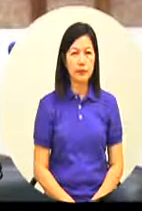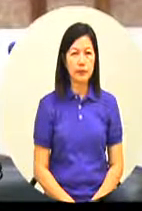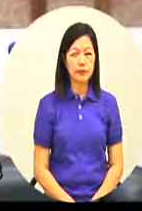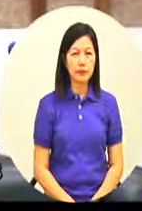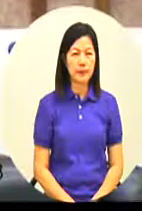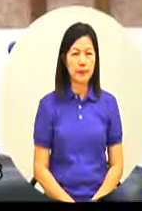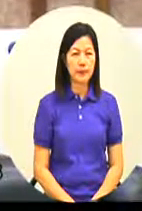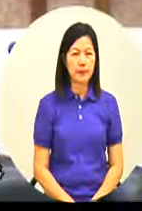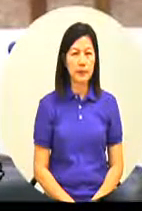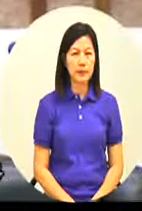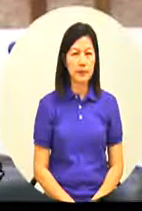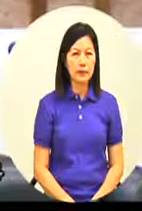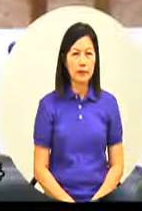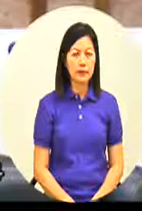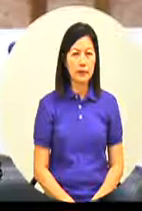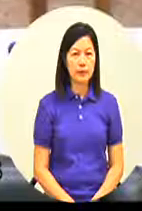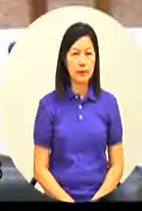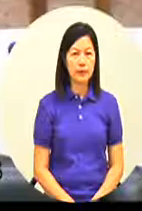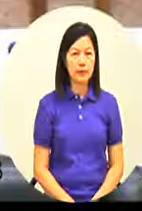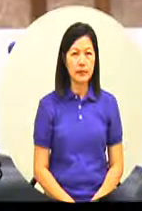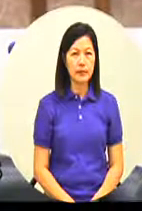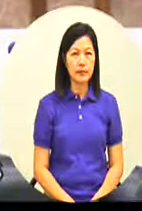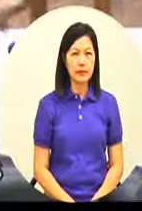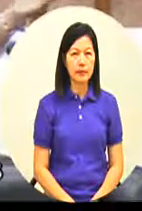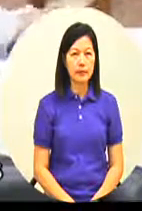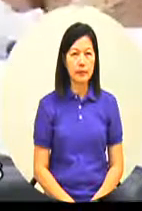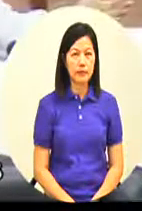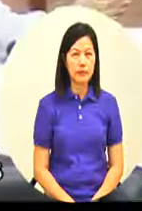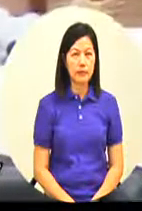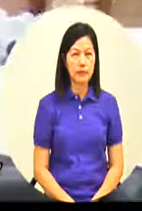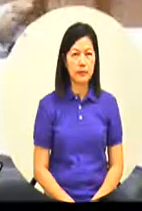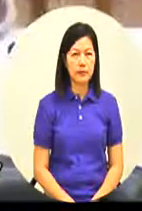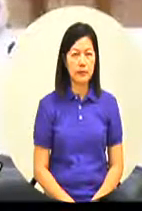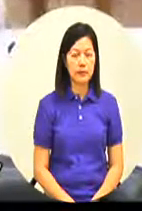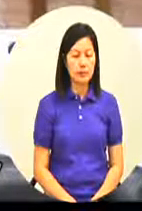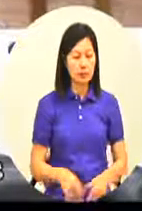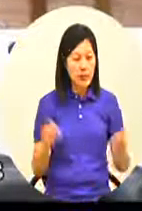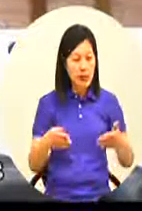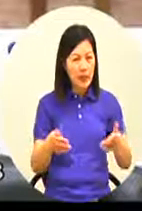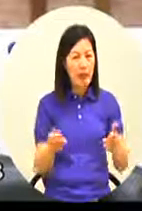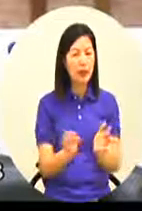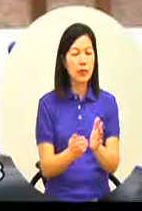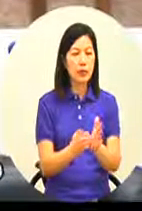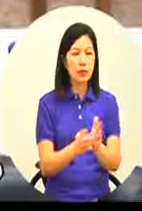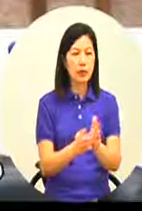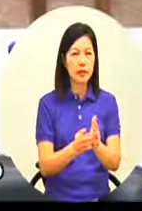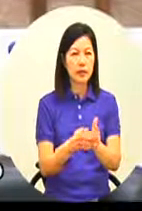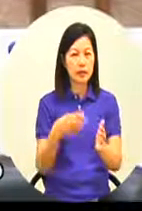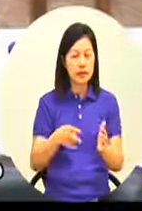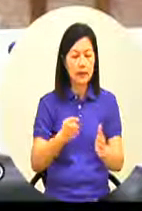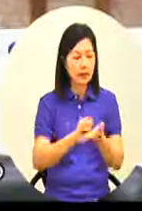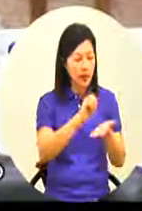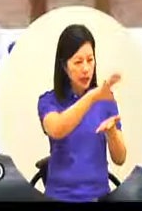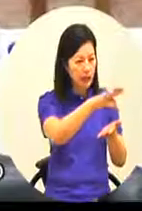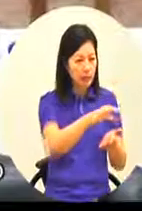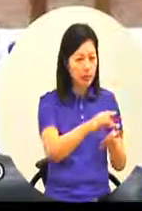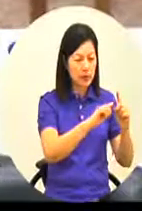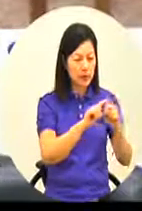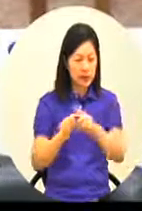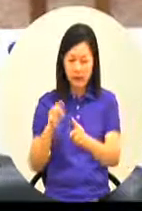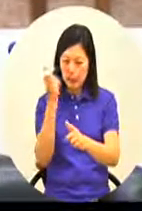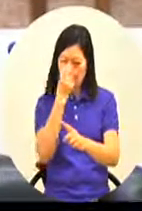谢， 谢谢主席。那好，建完了，我要不要通报你们验收拿使